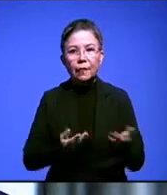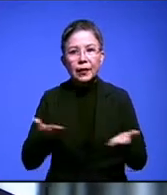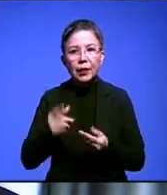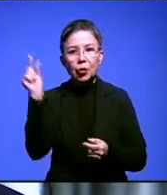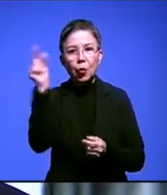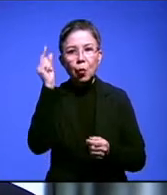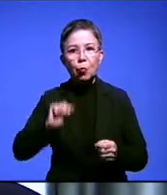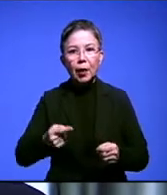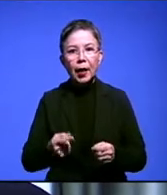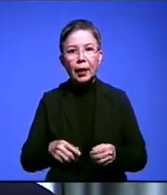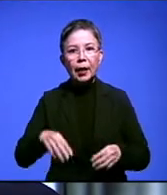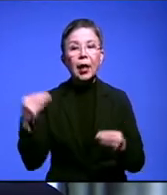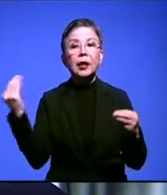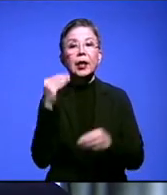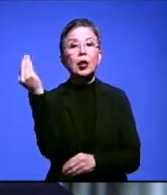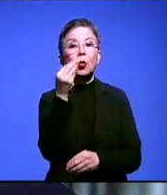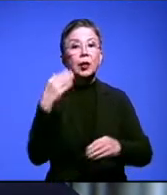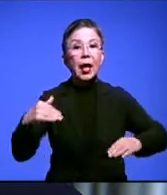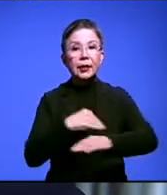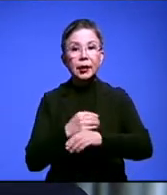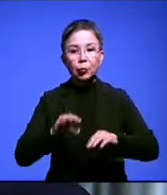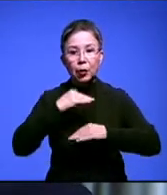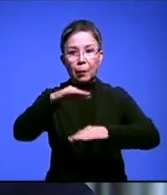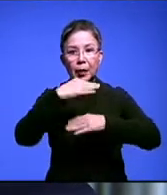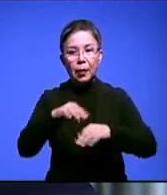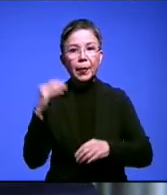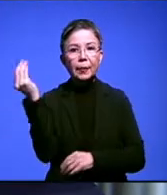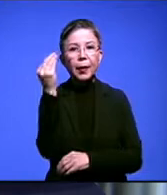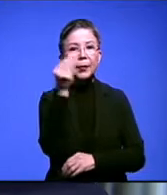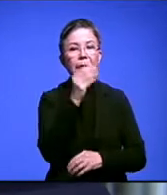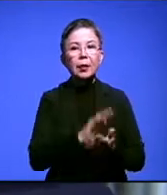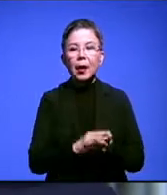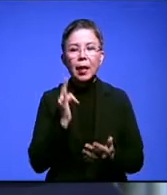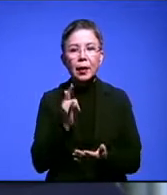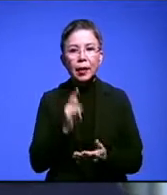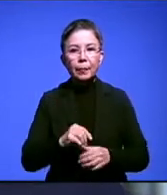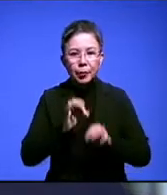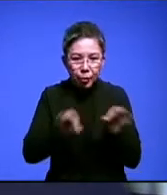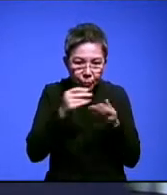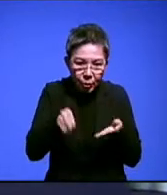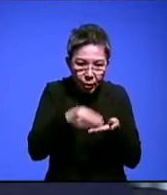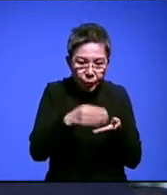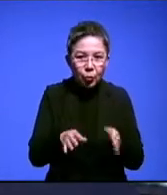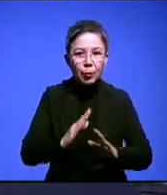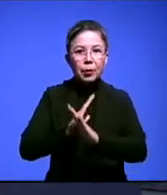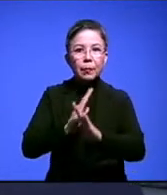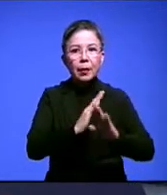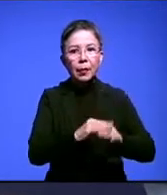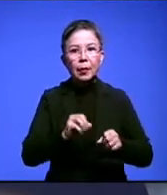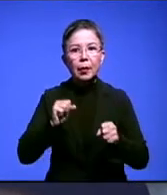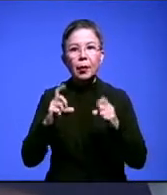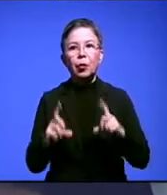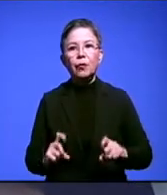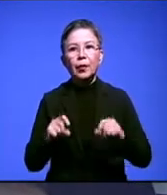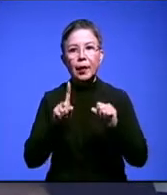Fasilitas umum mulai dari sarana transportasi, pusat belanja hingga tempat wisata terus melakukan kegiatan bersih-bersih untuk meredam penyebaran virus